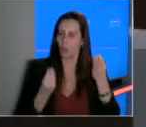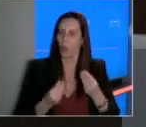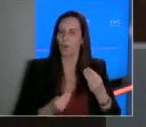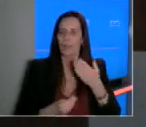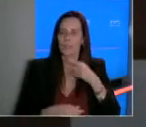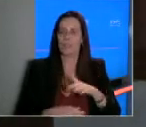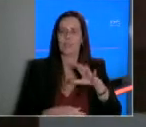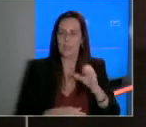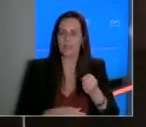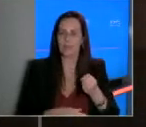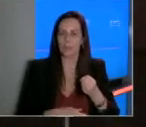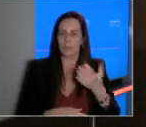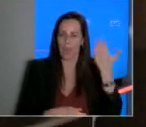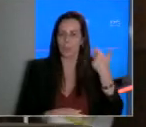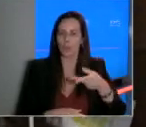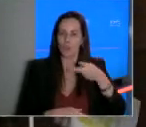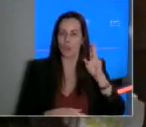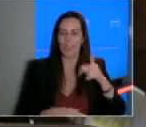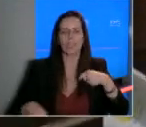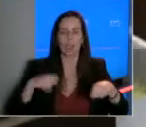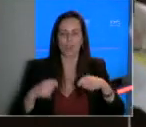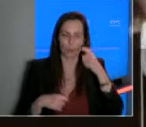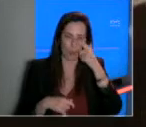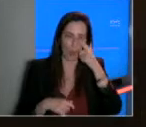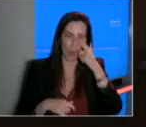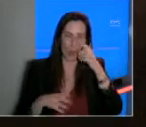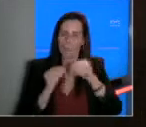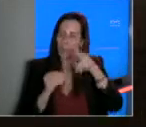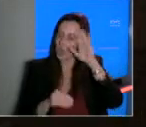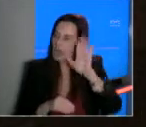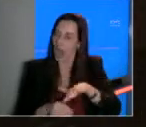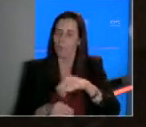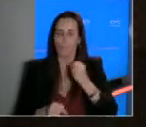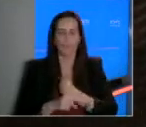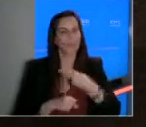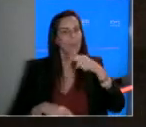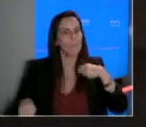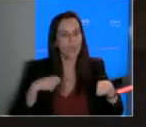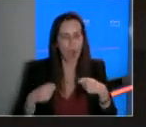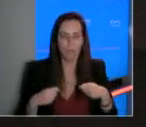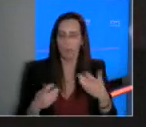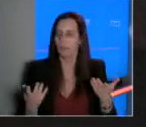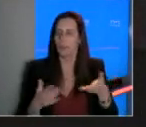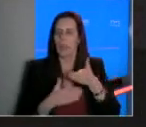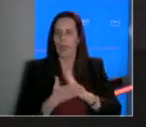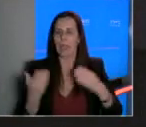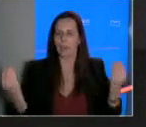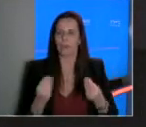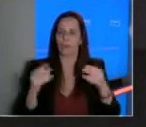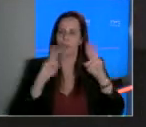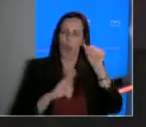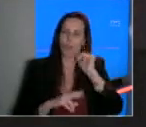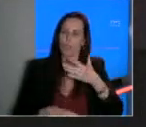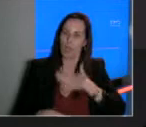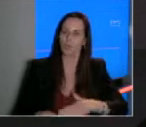למדינת ישראל, אם הם היו, אם הייתה יותר התפשרות, אם הליכוד גם היו הולכים יותר לכיוון חלק מהדברים שכחול